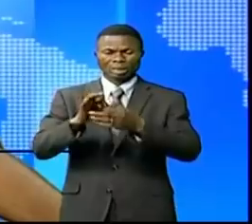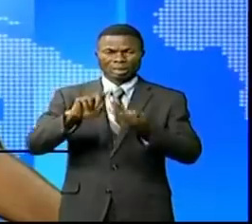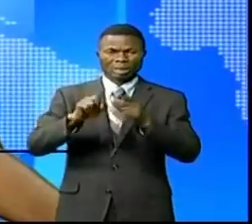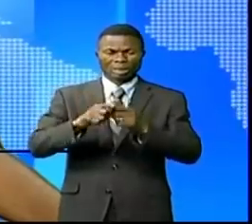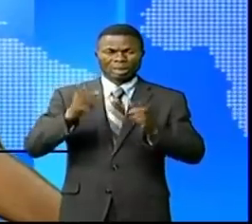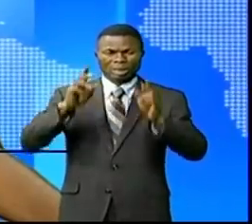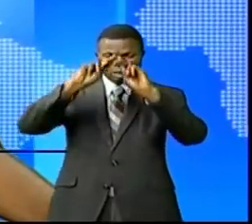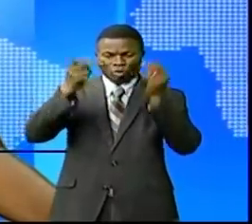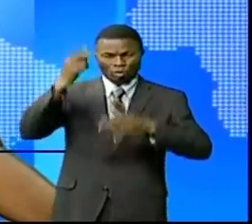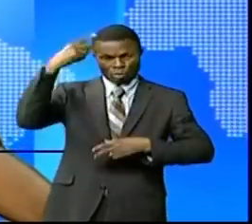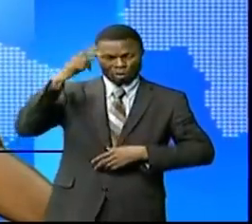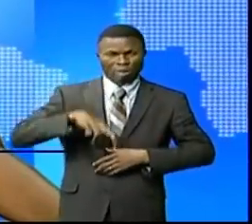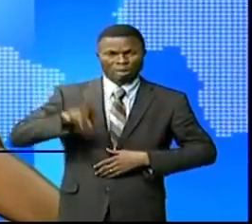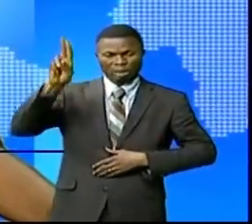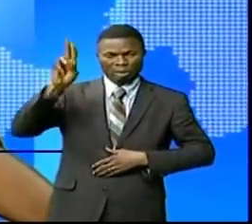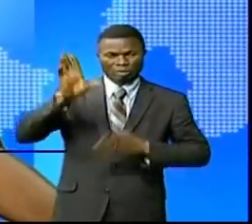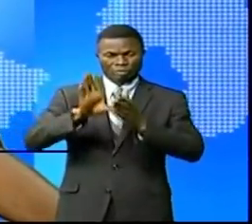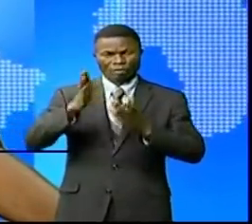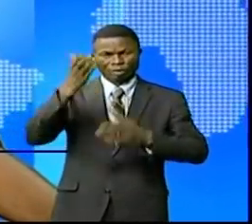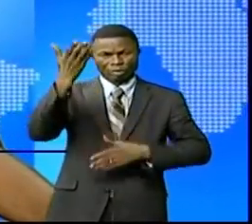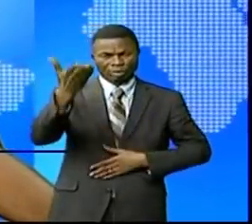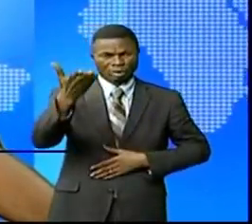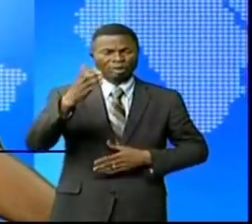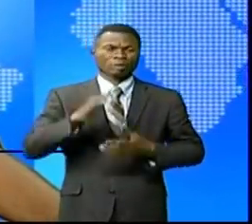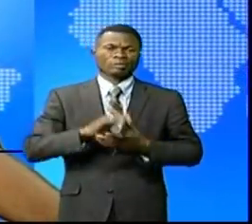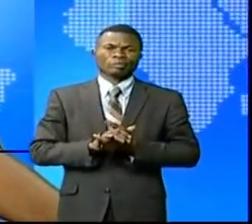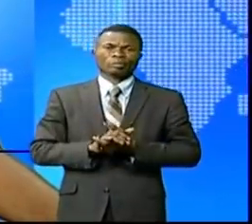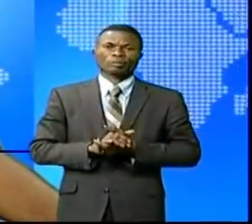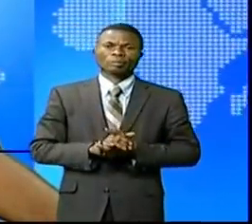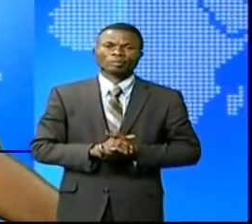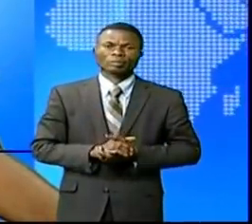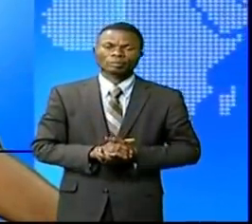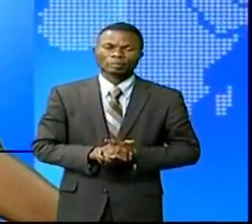dans ses commentaires de Cédric Kenina.